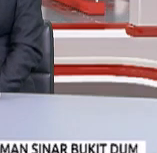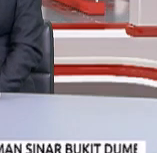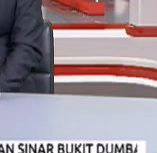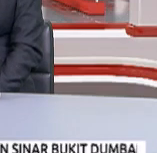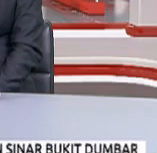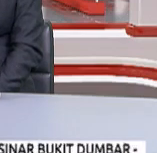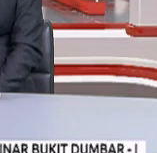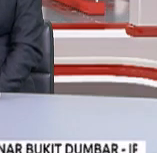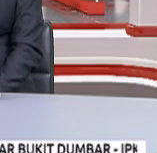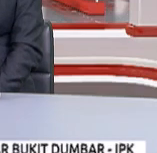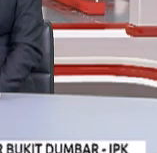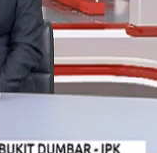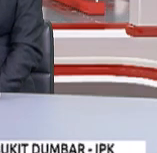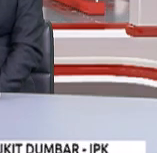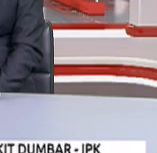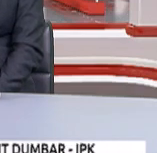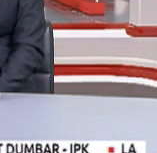di